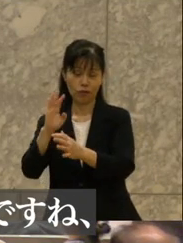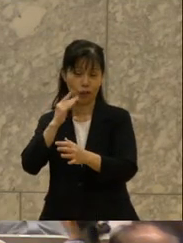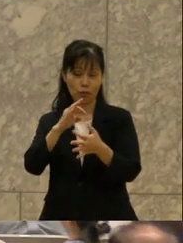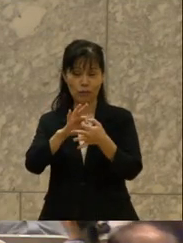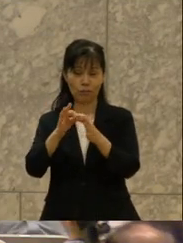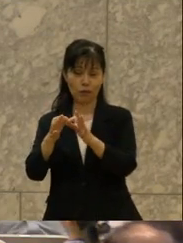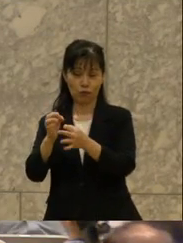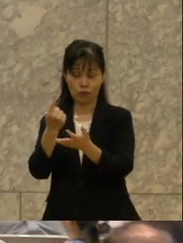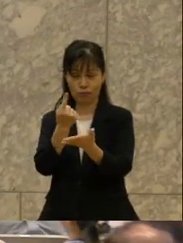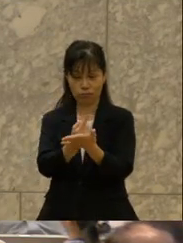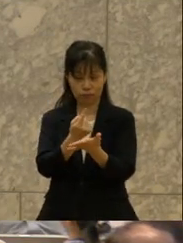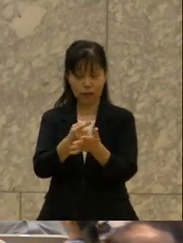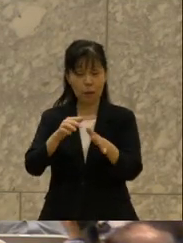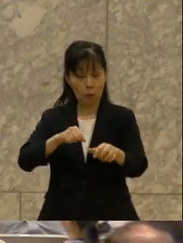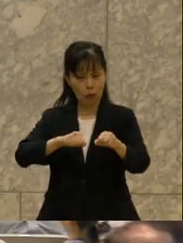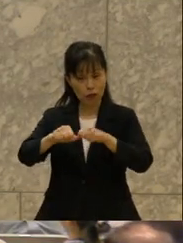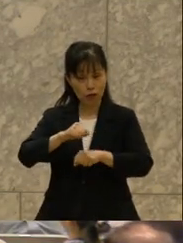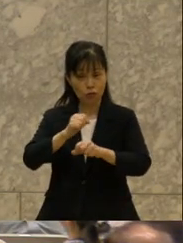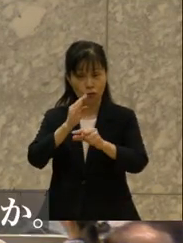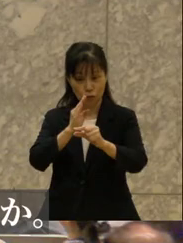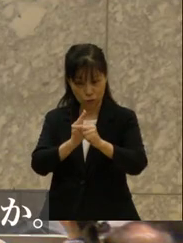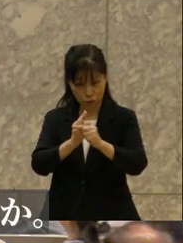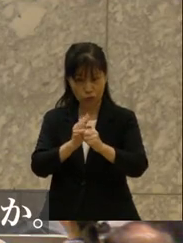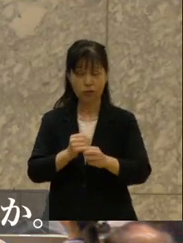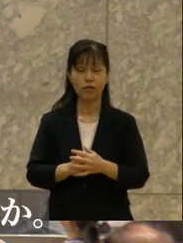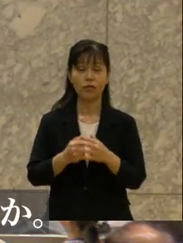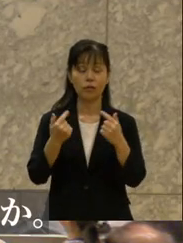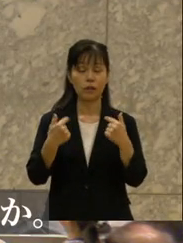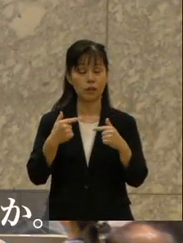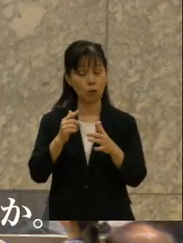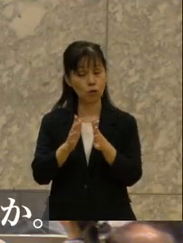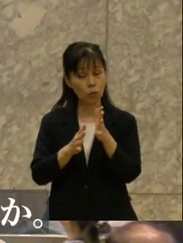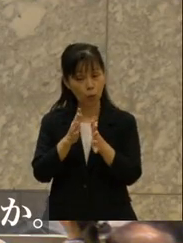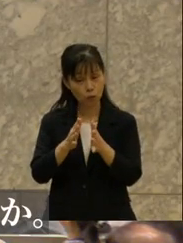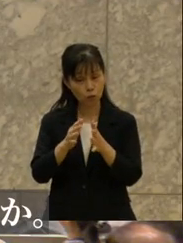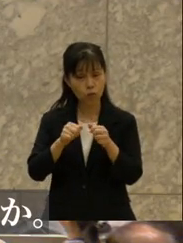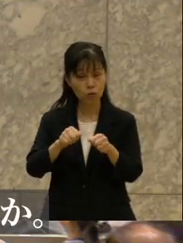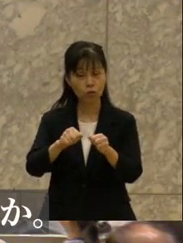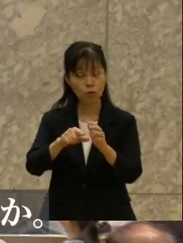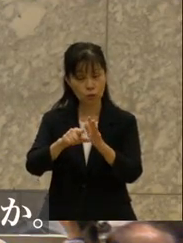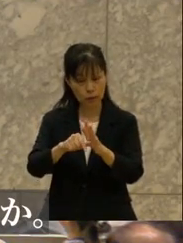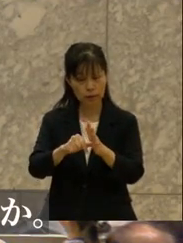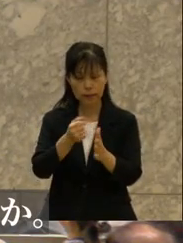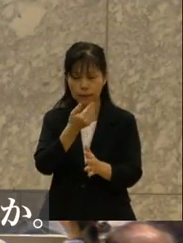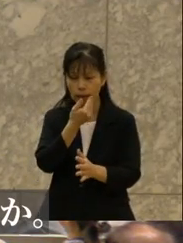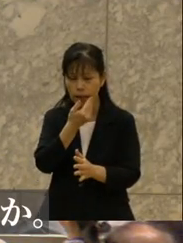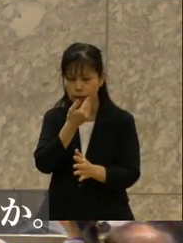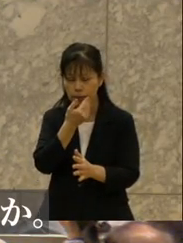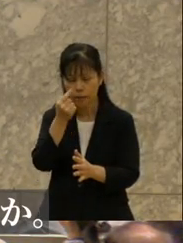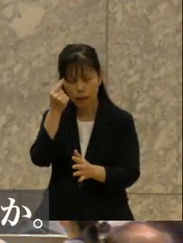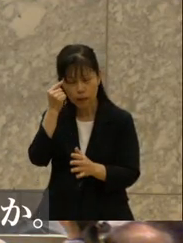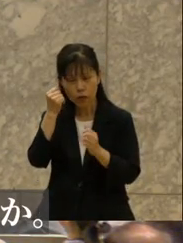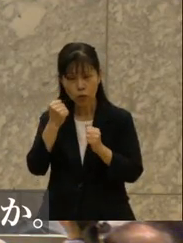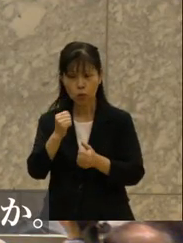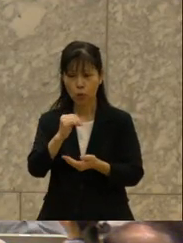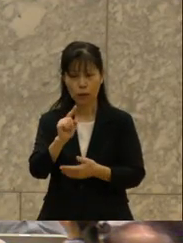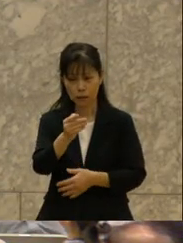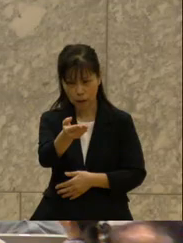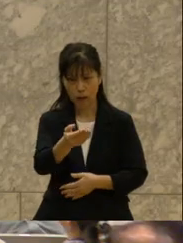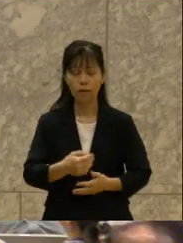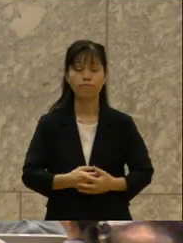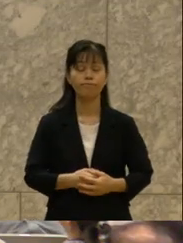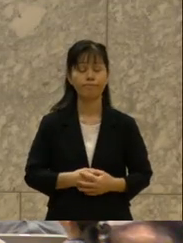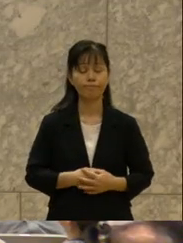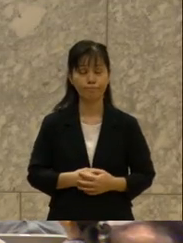も出られてですね今も活躍されてるわけですけどもいつもスポーツと向き合う時に大切にされてる事って何なんでしょうか